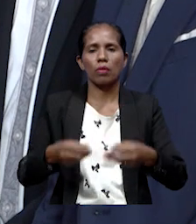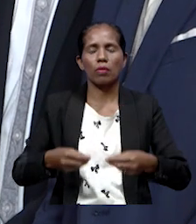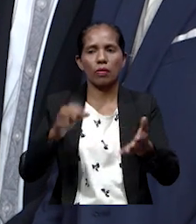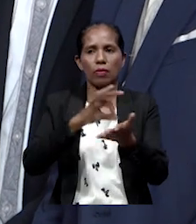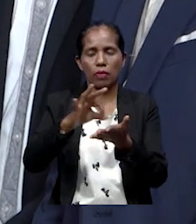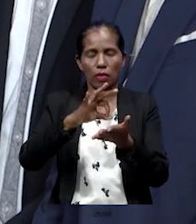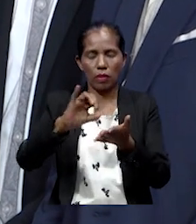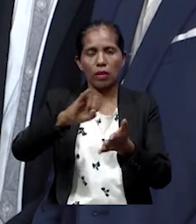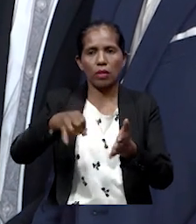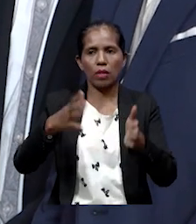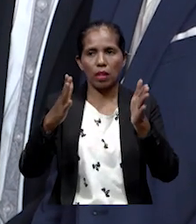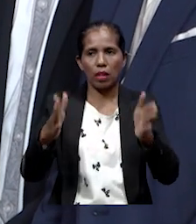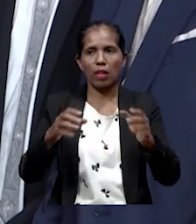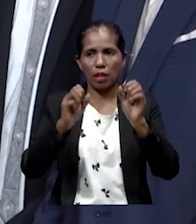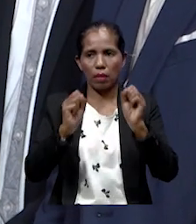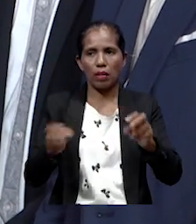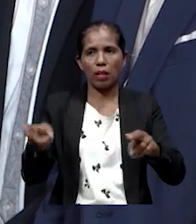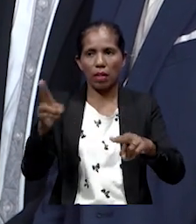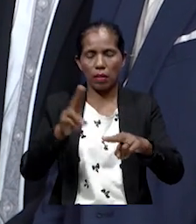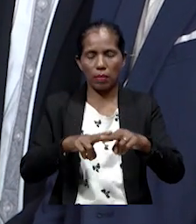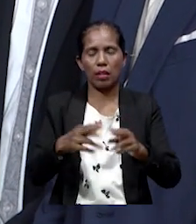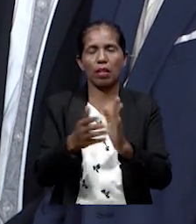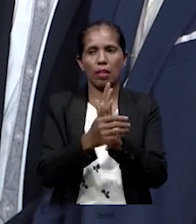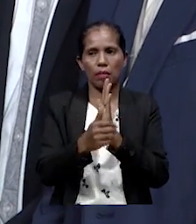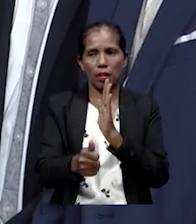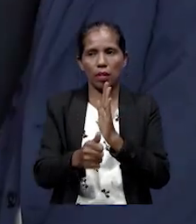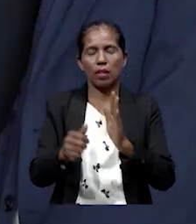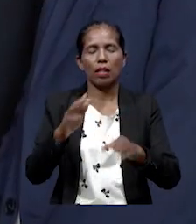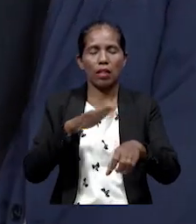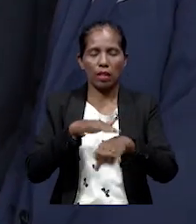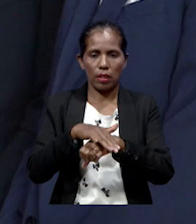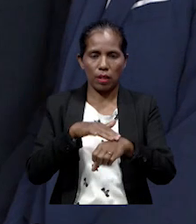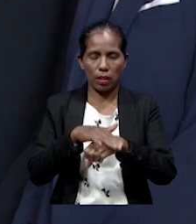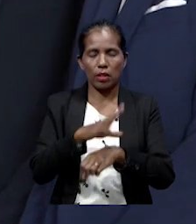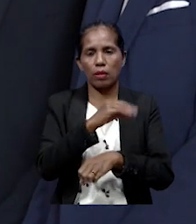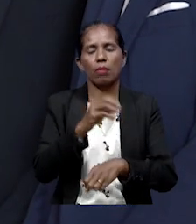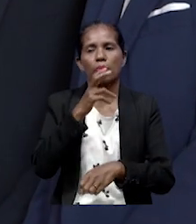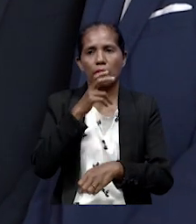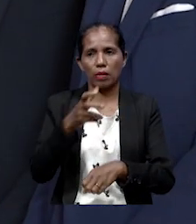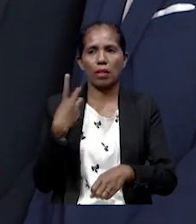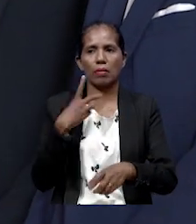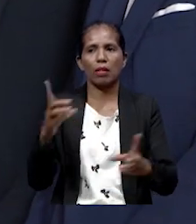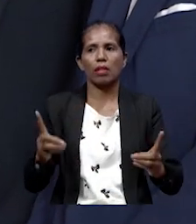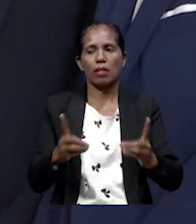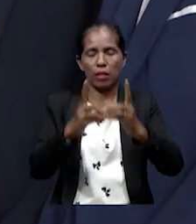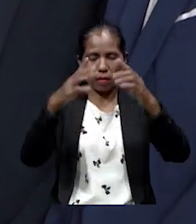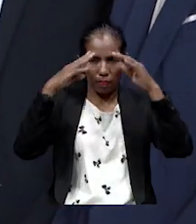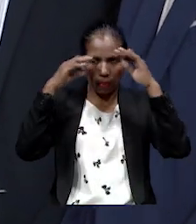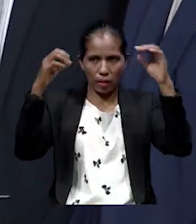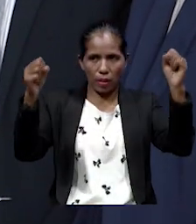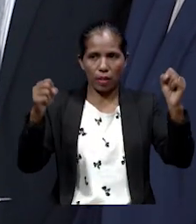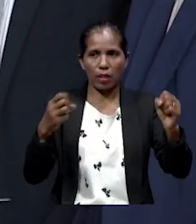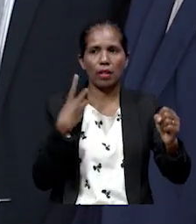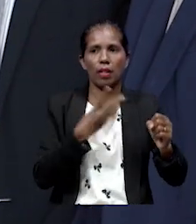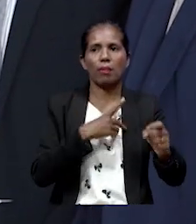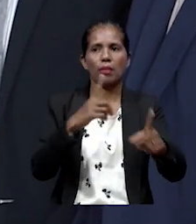ba jornalista sir, atu ne bele amenta kapasidade li liu i halian. Tau ohin, ami hasoru malu ho nai presidente, ami